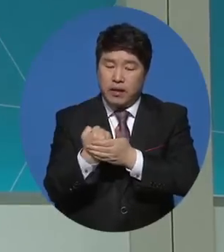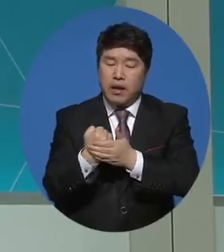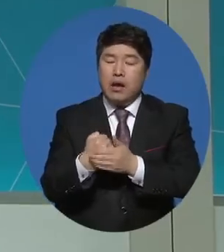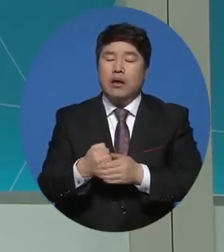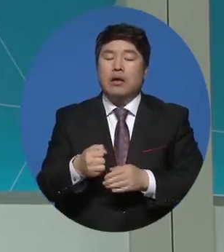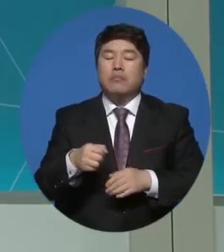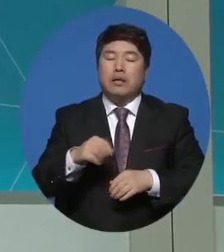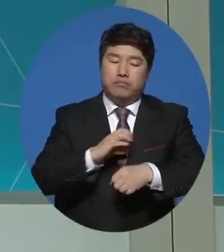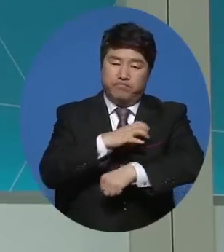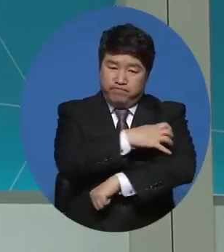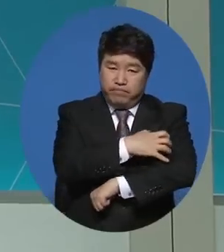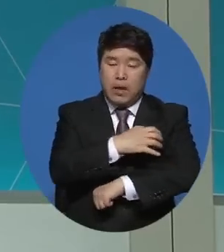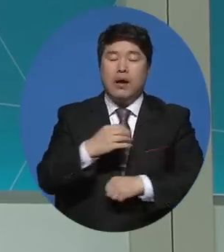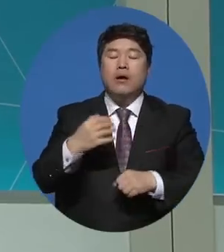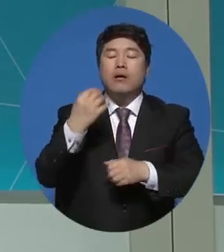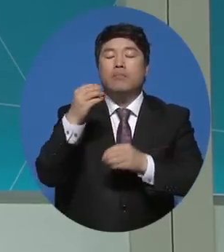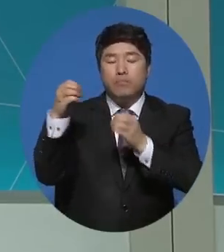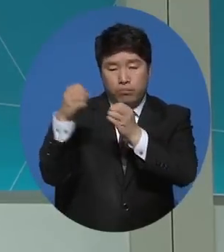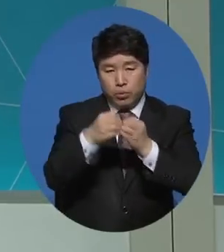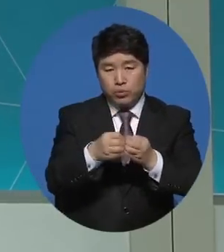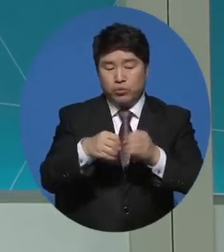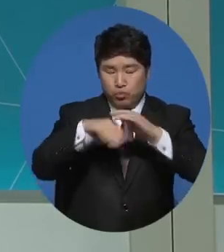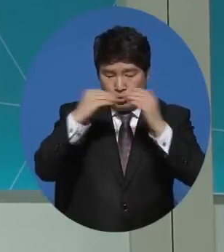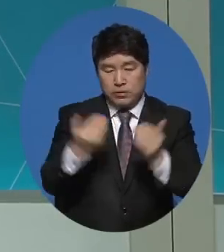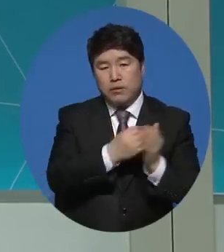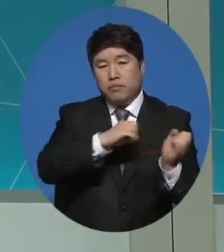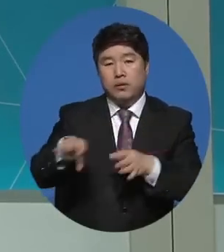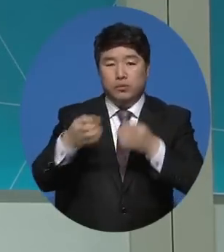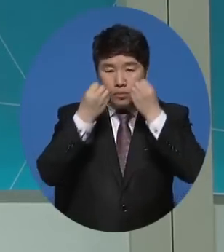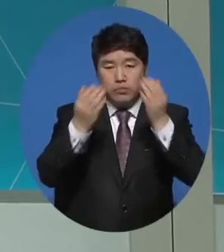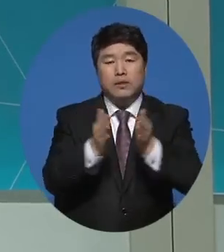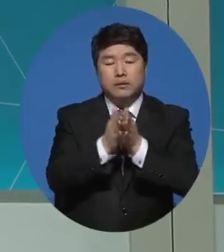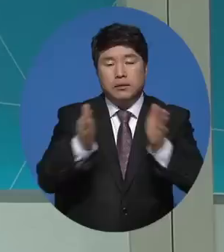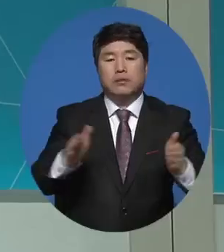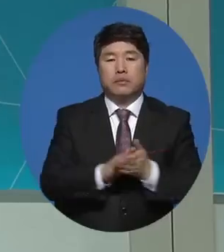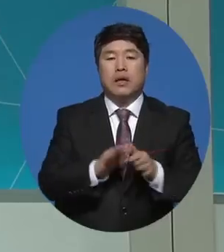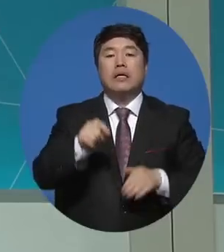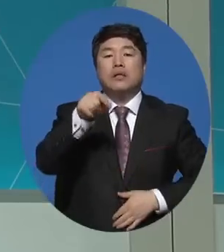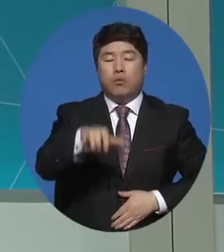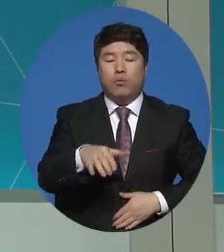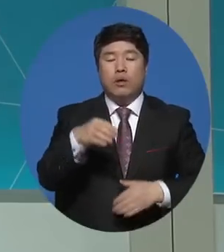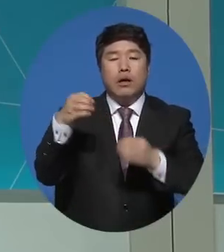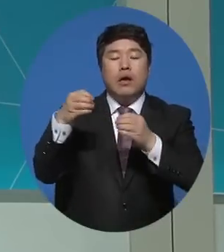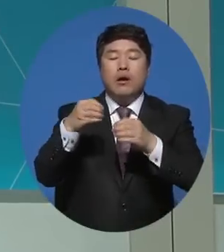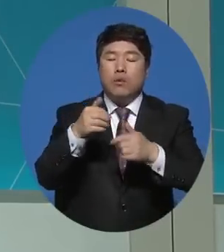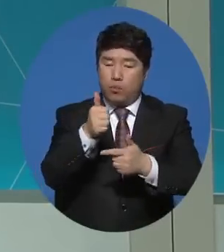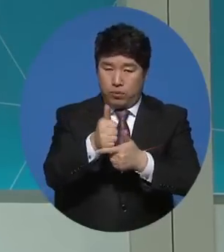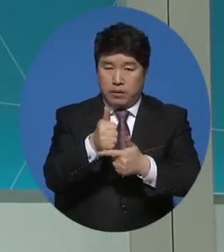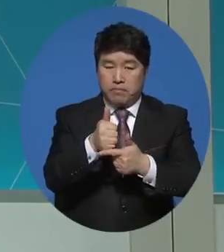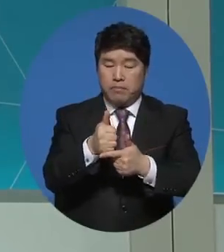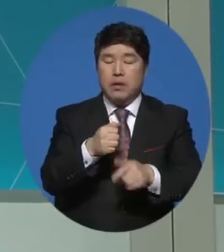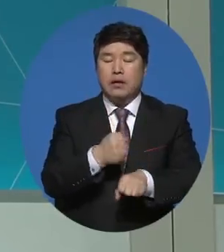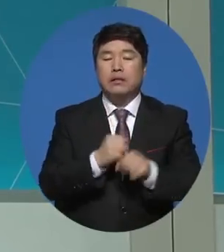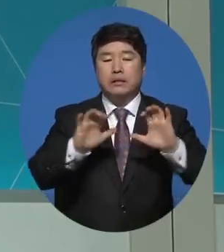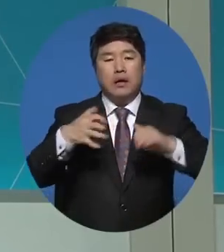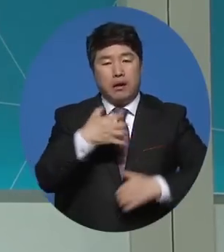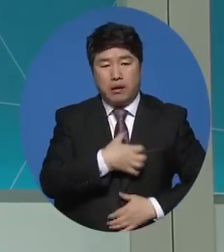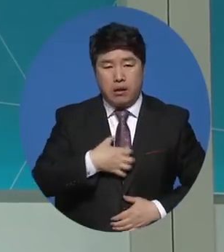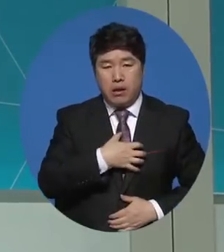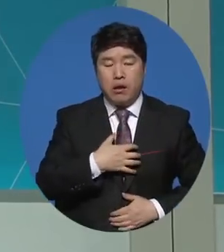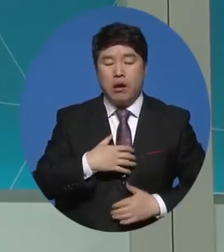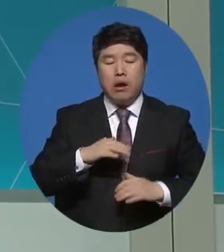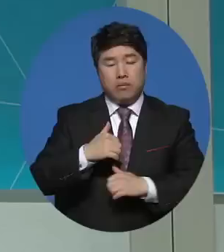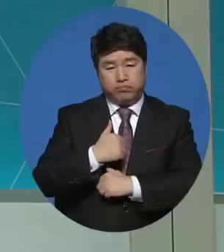집착하는 보수 완전히 버리고 새롭게 시작하겠습니다 이곳 호남에 나라를 걱정하고 안보를 걱정하고